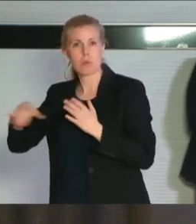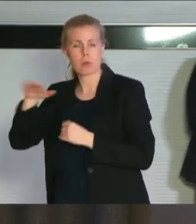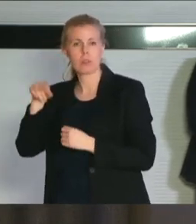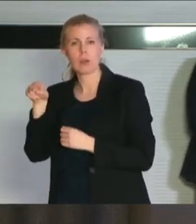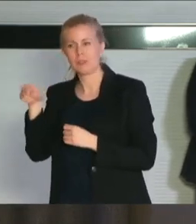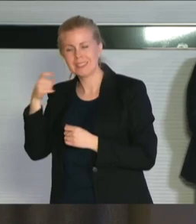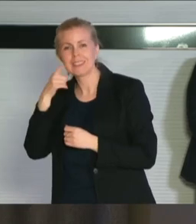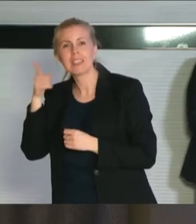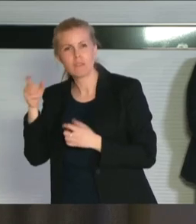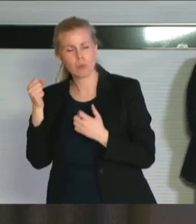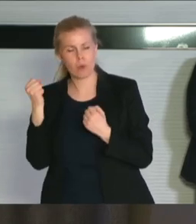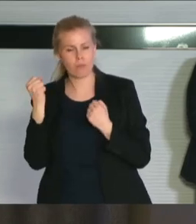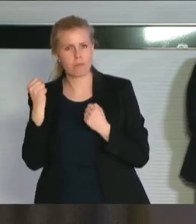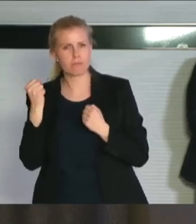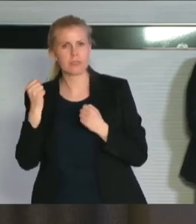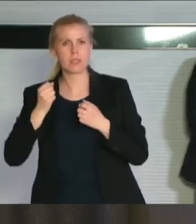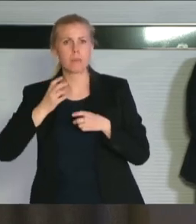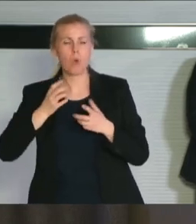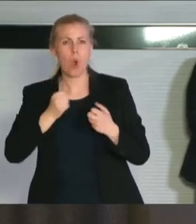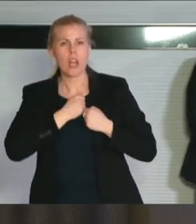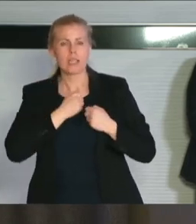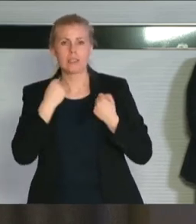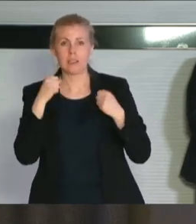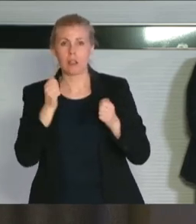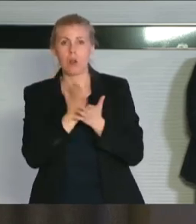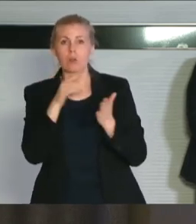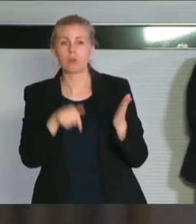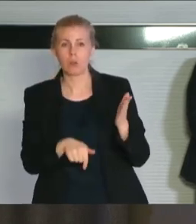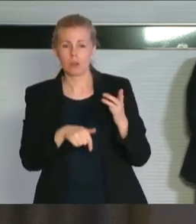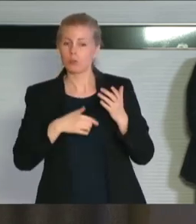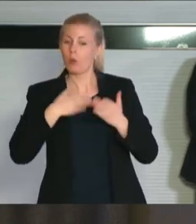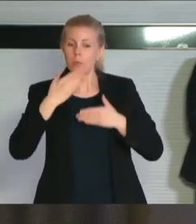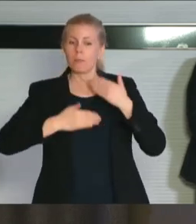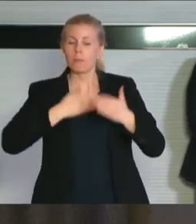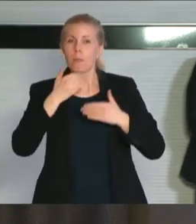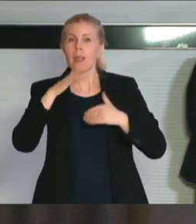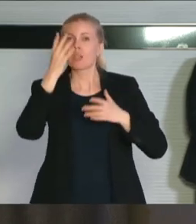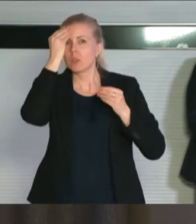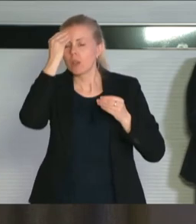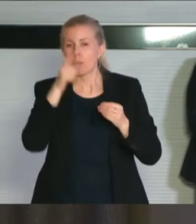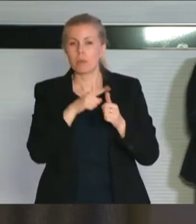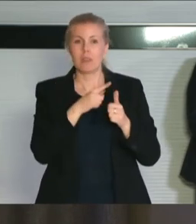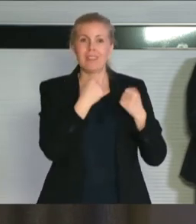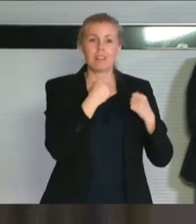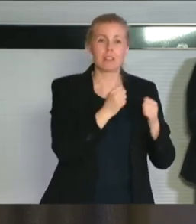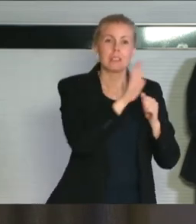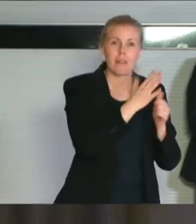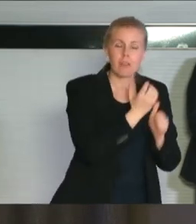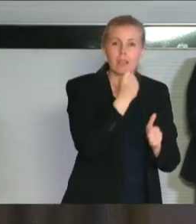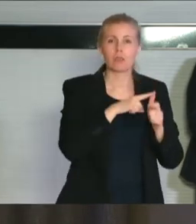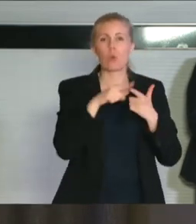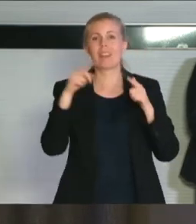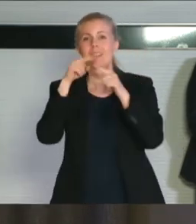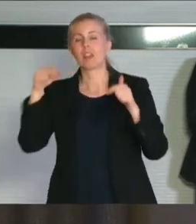holde fast med disse tiltakene nå, så vil vi fortløpende få mer kunnskap, både om tiltakenes effekt, internasjonale